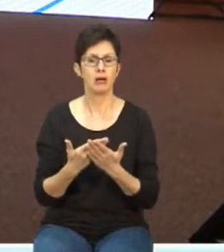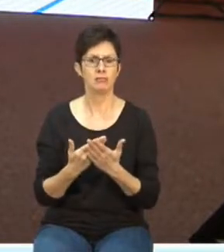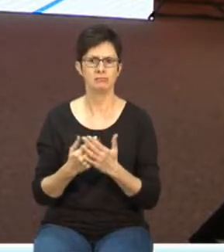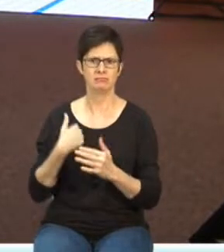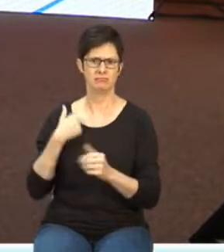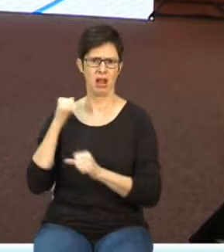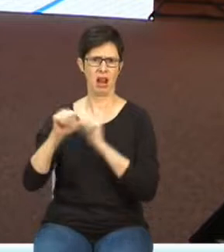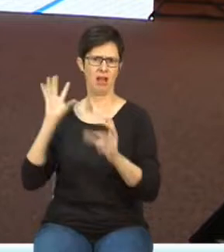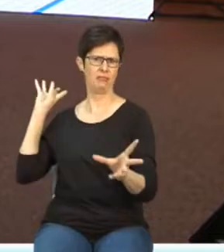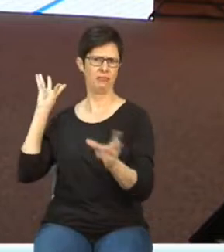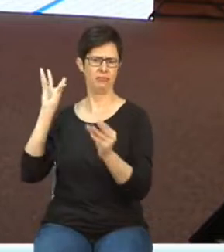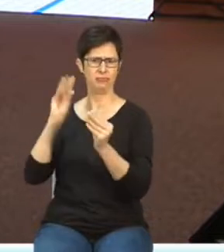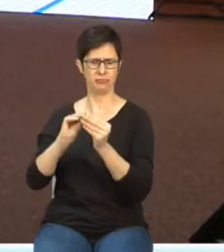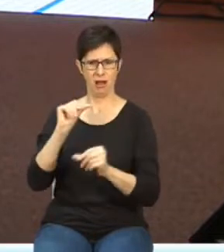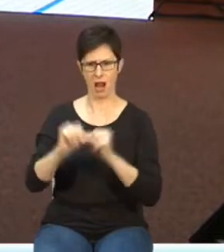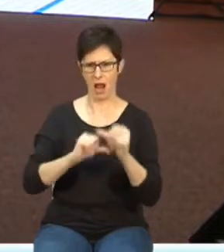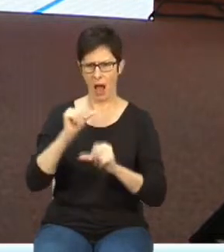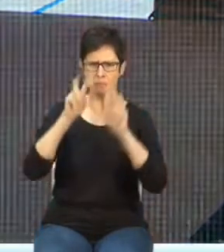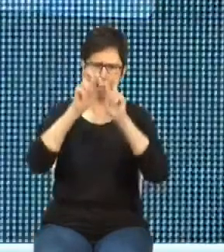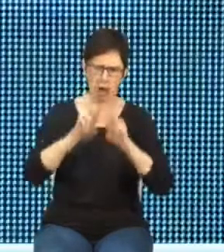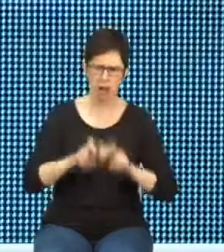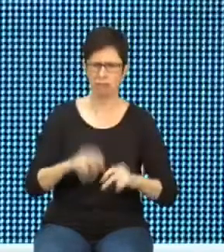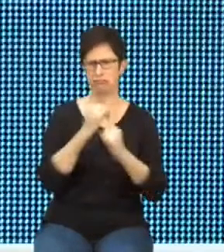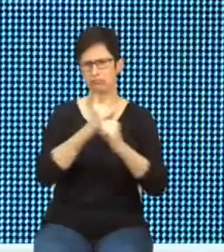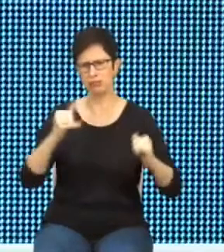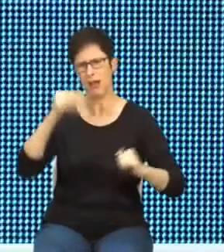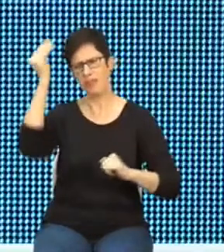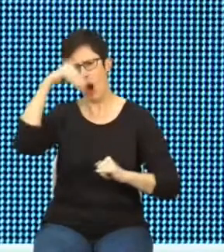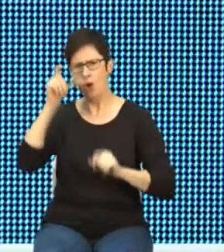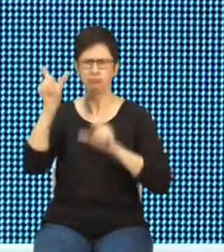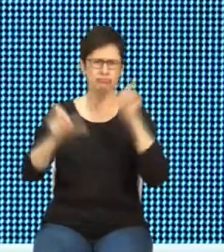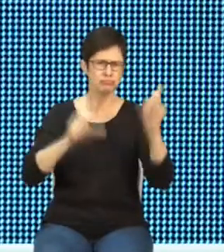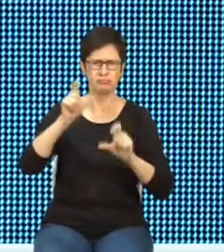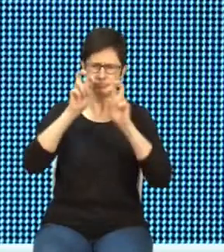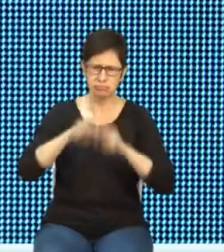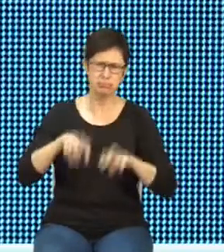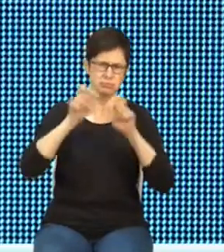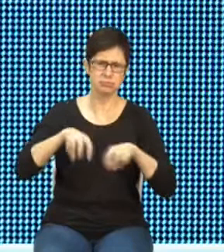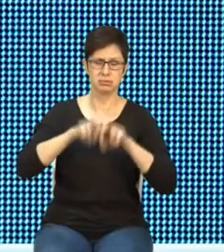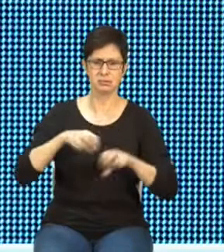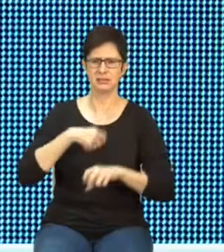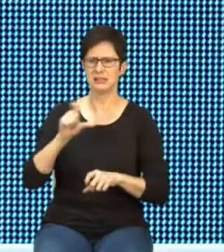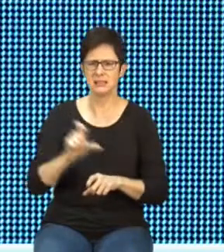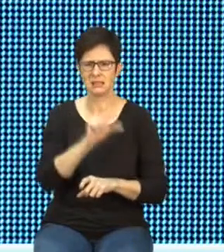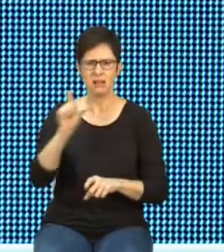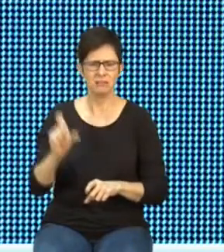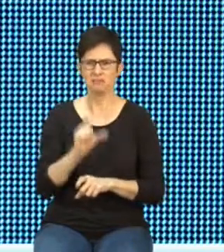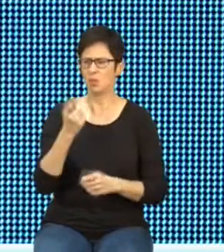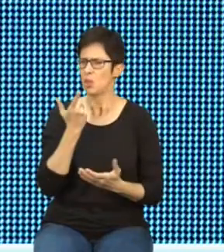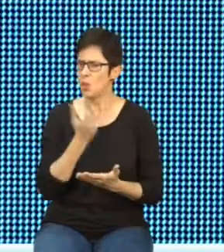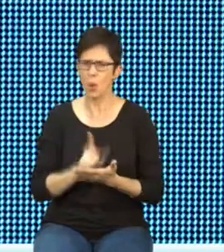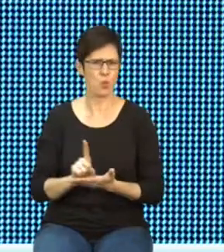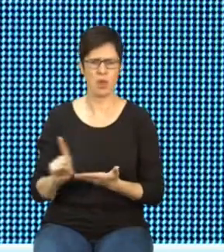nam się mimo tych kilkudziesięciu lat badań tysięcy badań tysięcy naukowców którzy pracują ciągle nie udało nam się